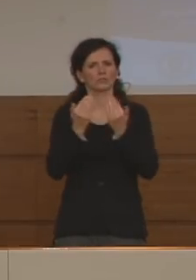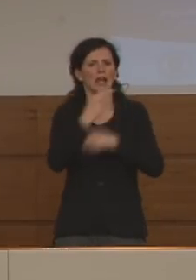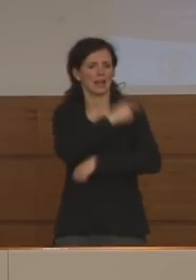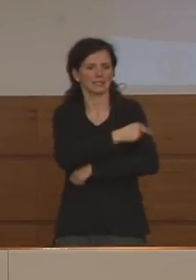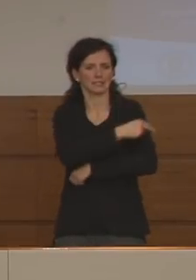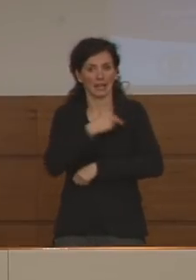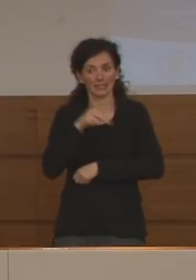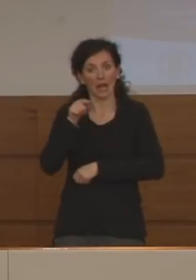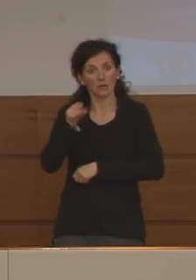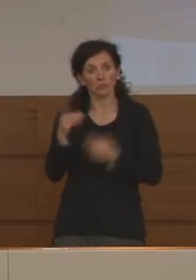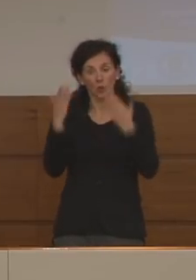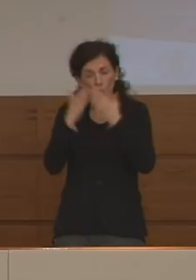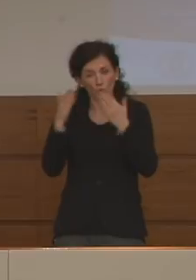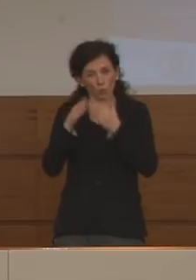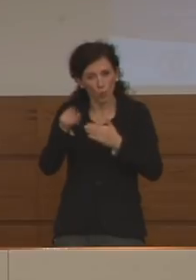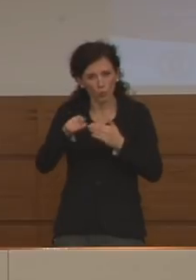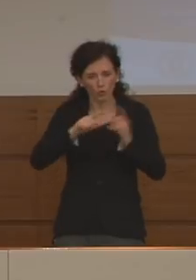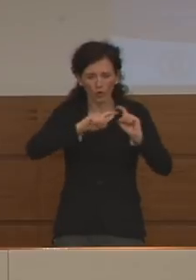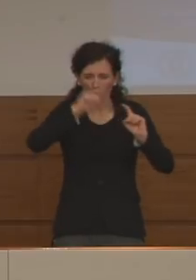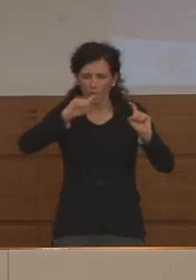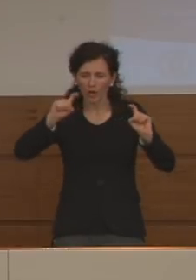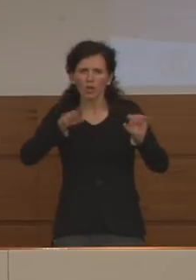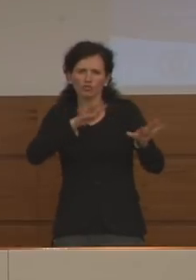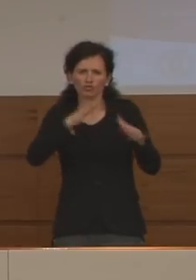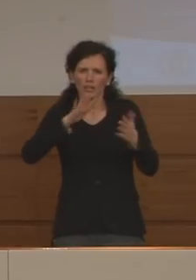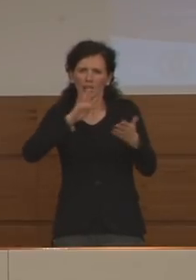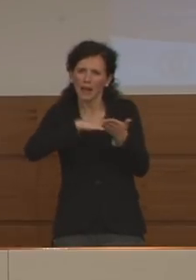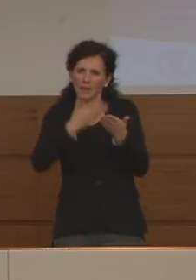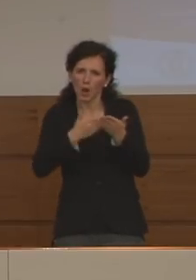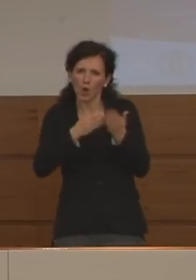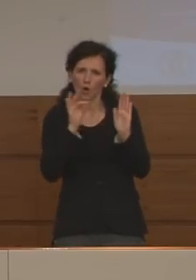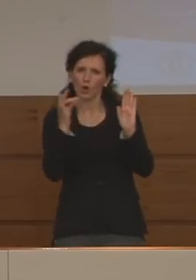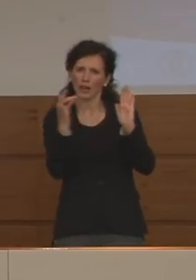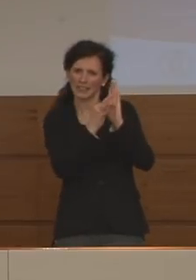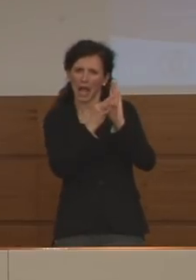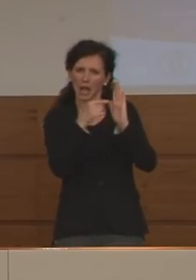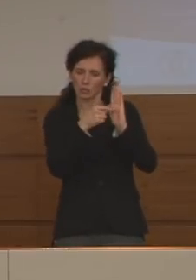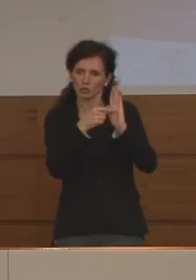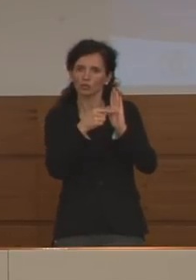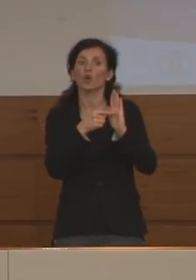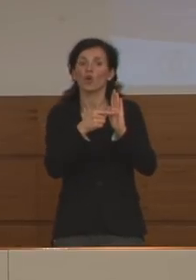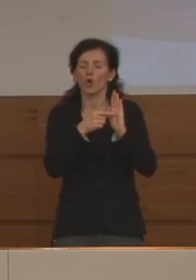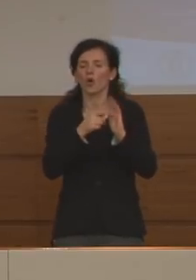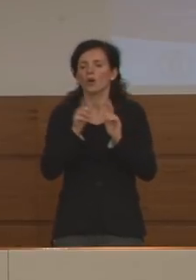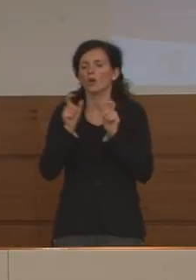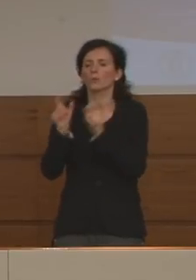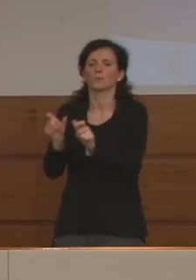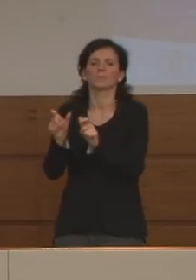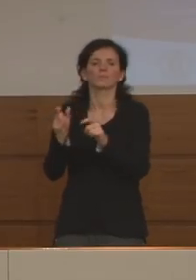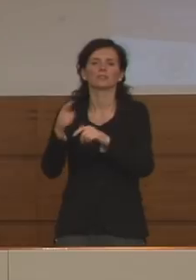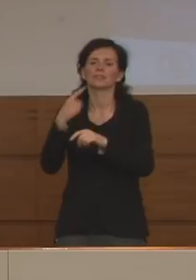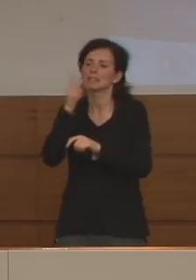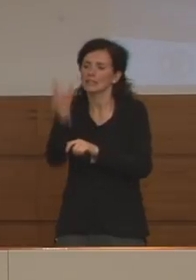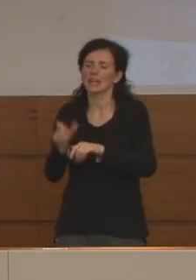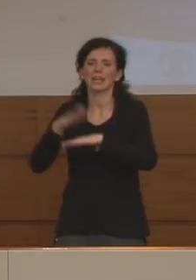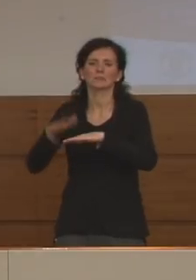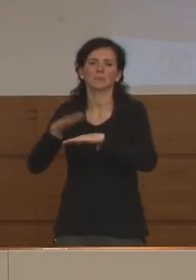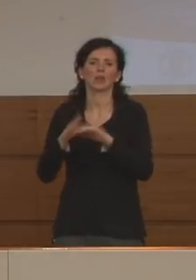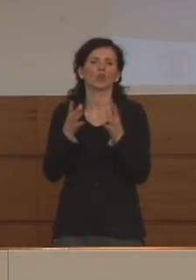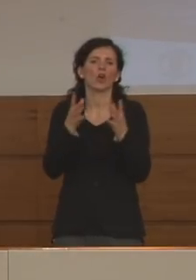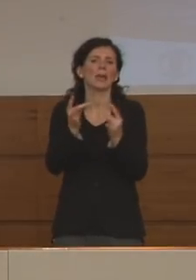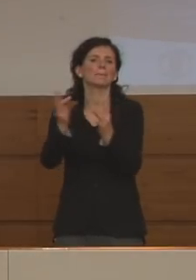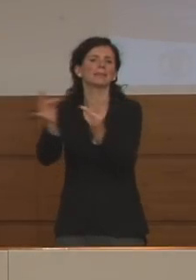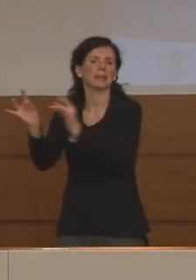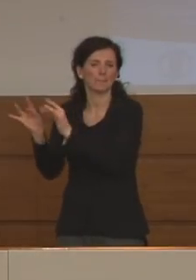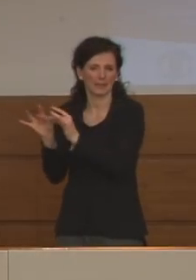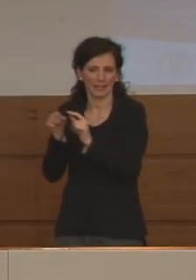questo tipo di studi cioè quello di cui sta parlando lei sono studi epidemiologici ora gli studi epidemiologici non possono essere